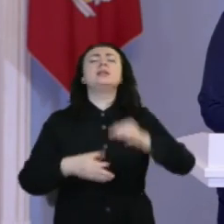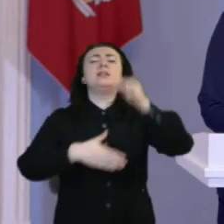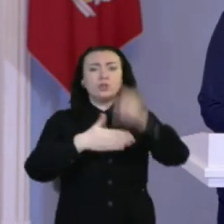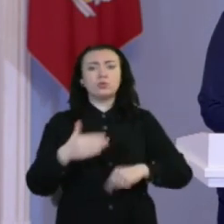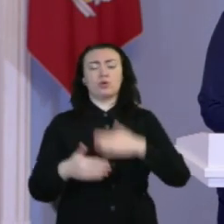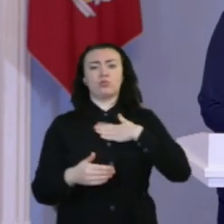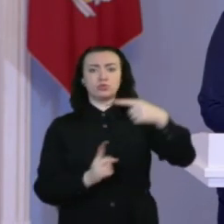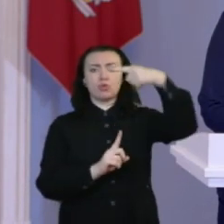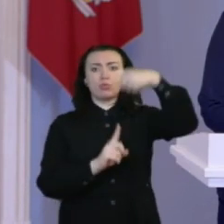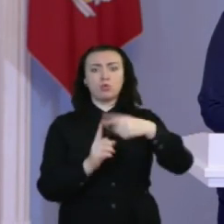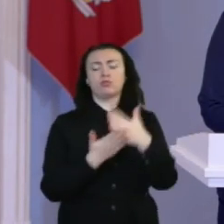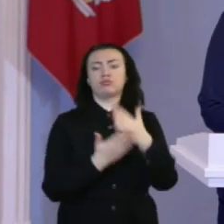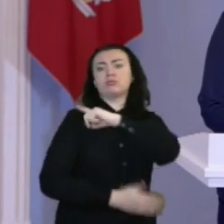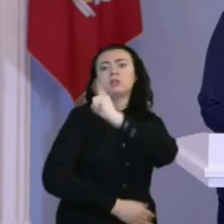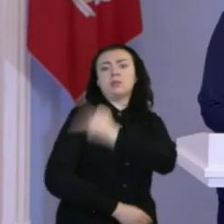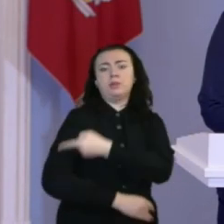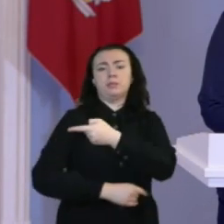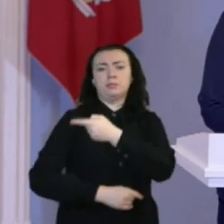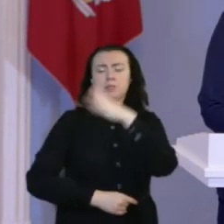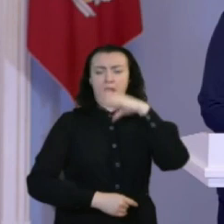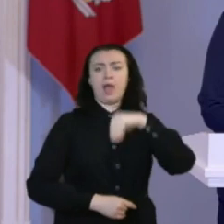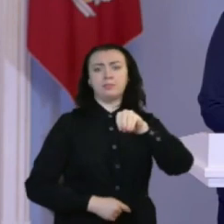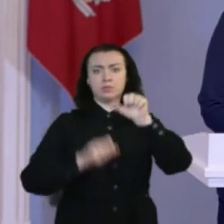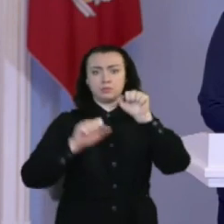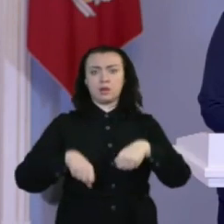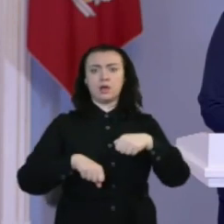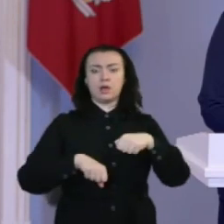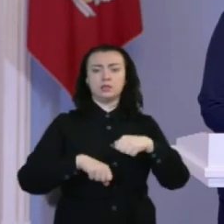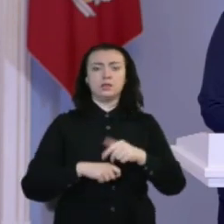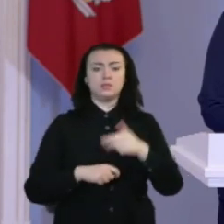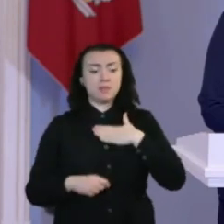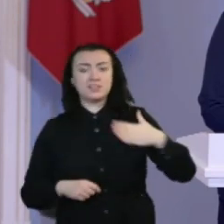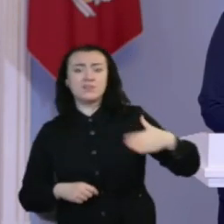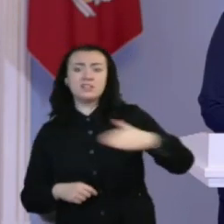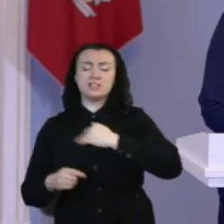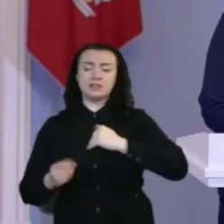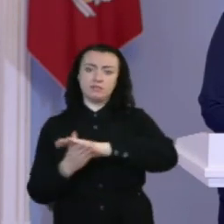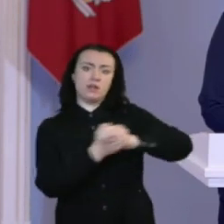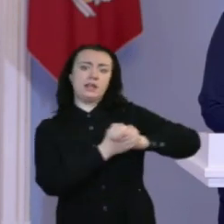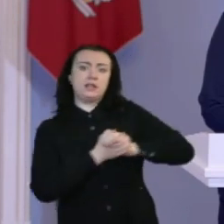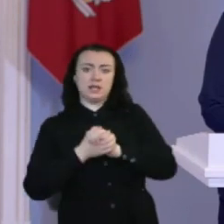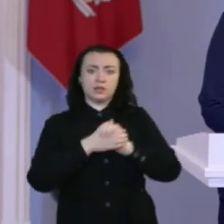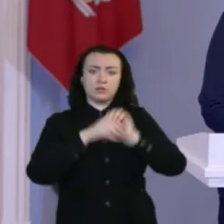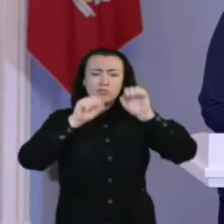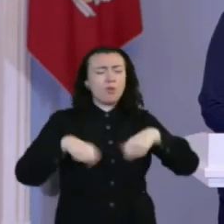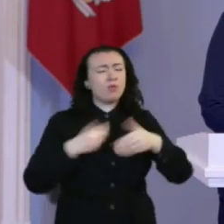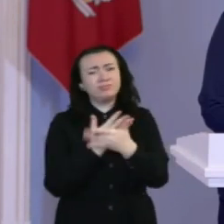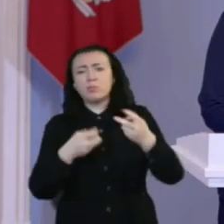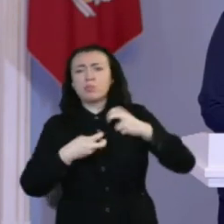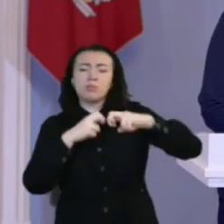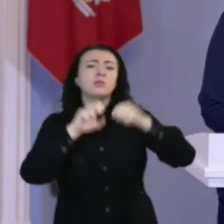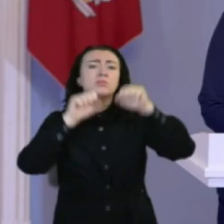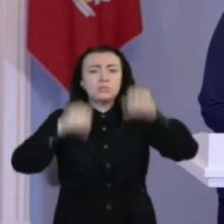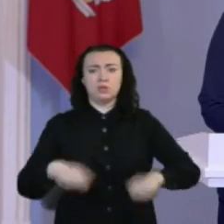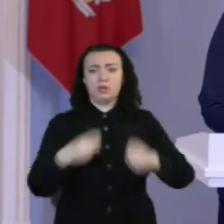mūsų tauta yra pakankamai stipri tai padaryti ir mes visi vieningai išspręsime visus iššūkius, kurie mums